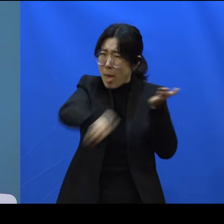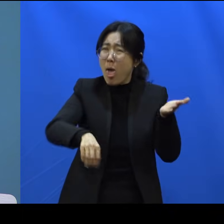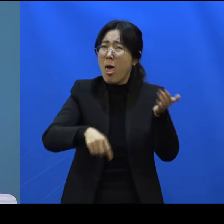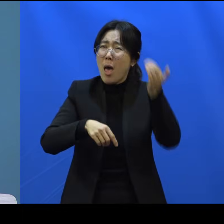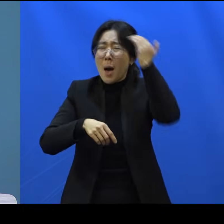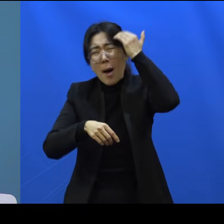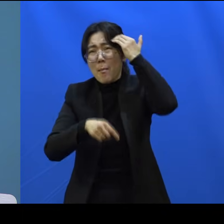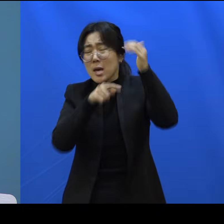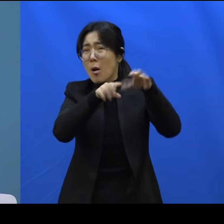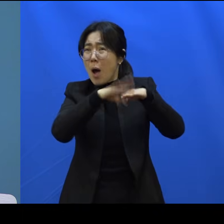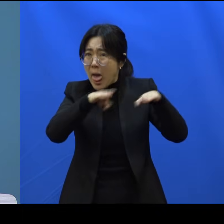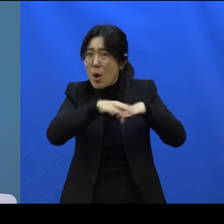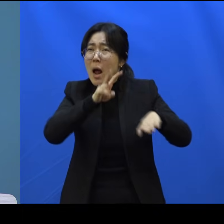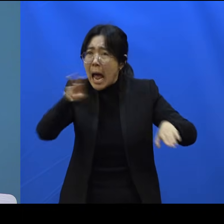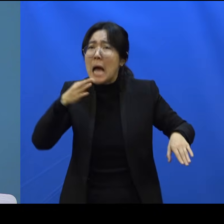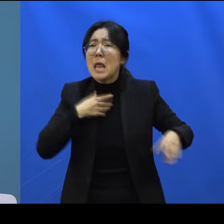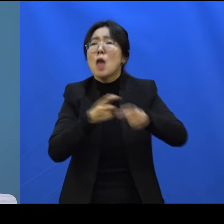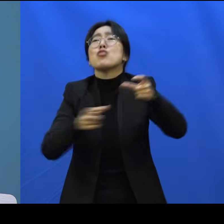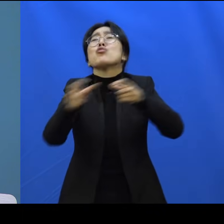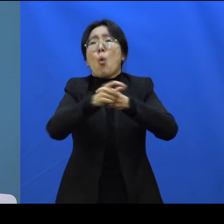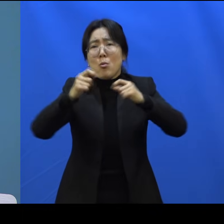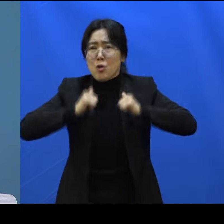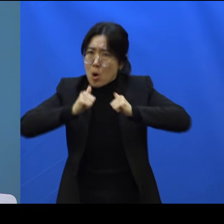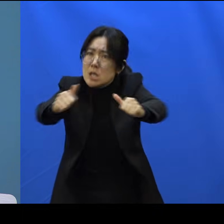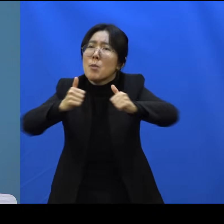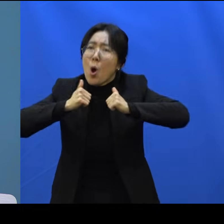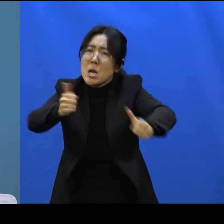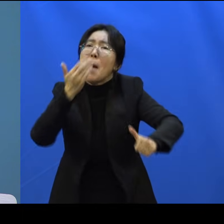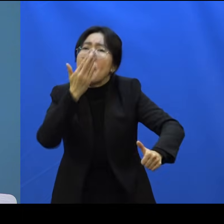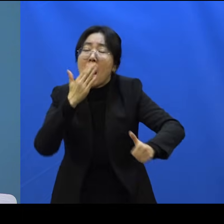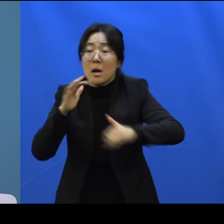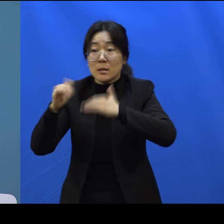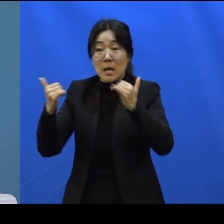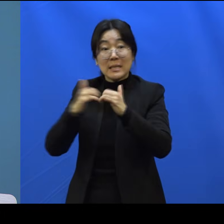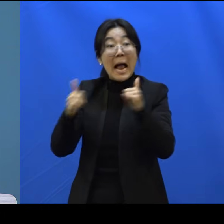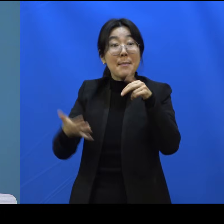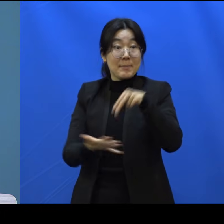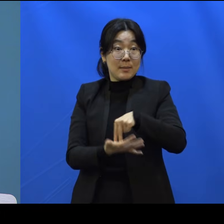가시가 너에게 방해된다고 아니야. 도움이 돼.